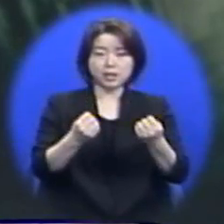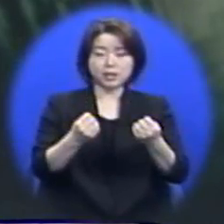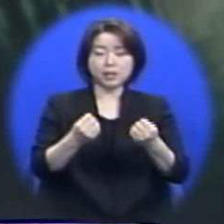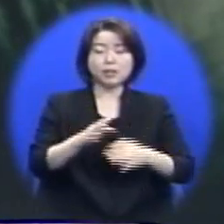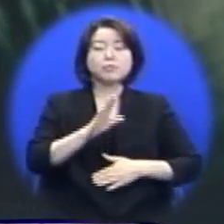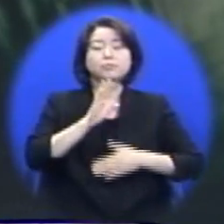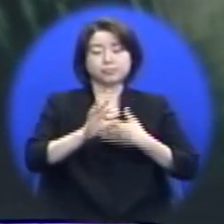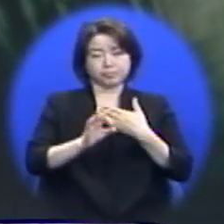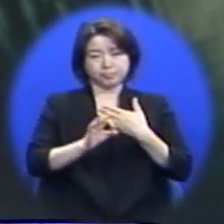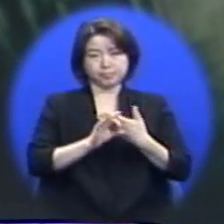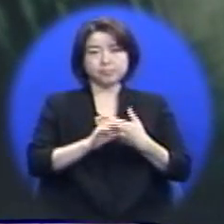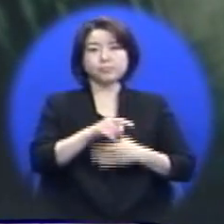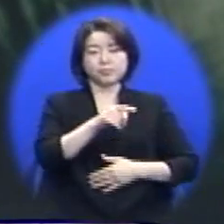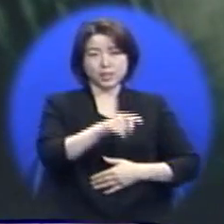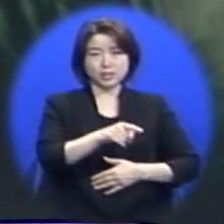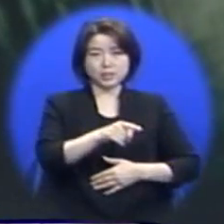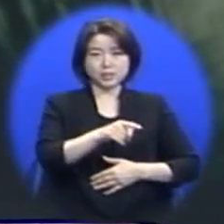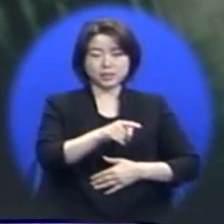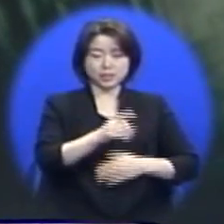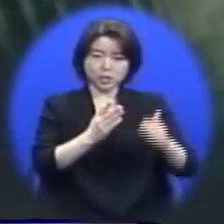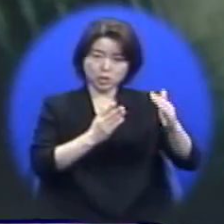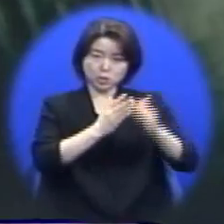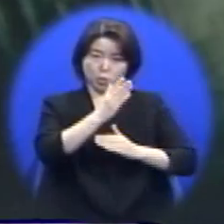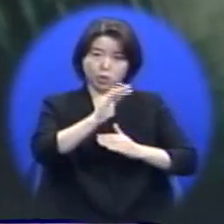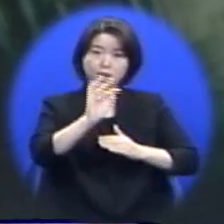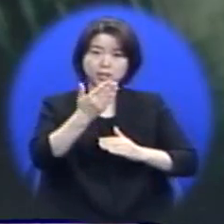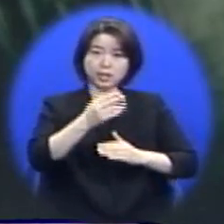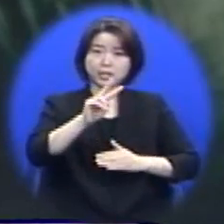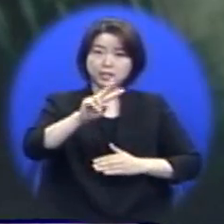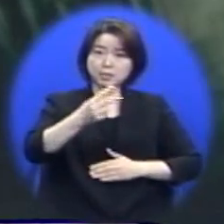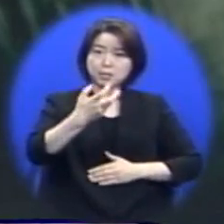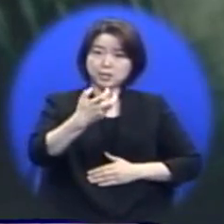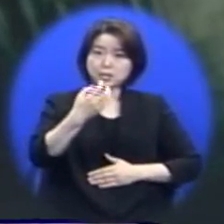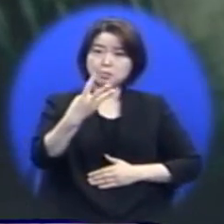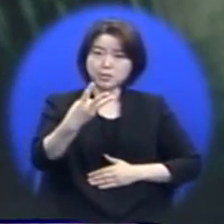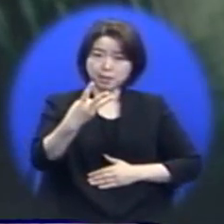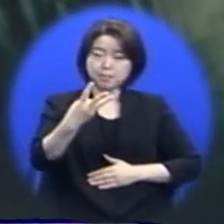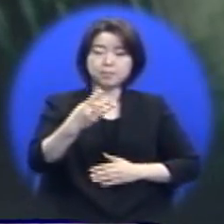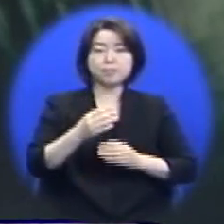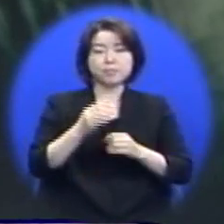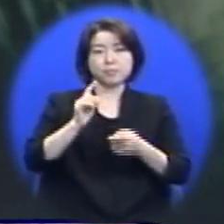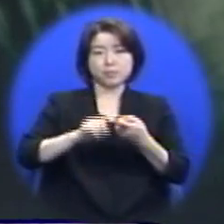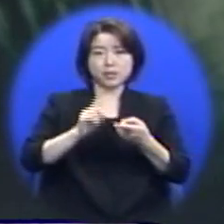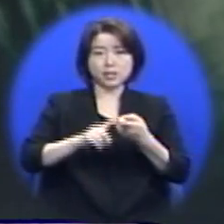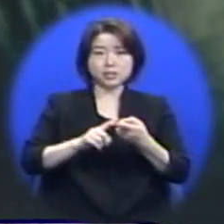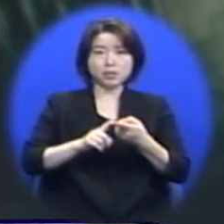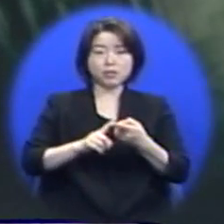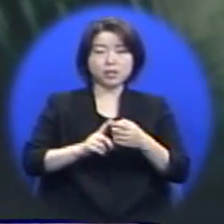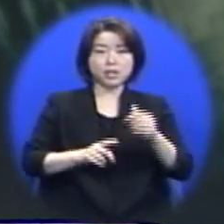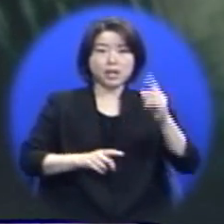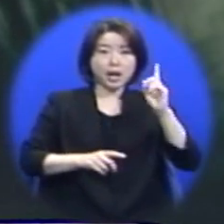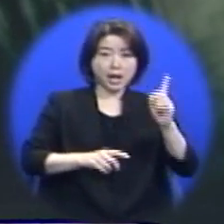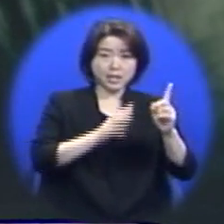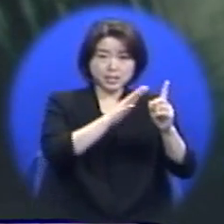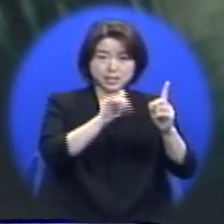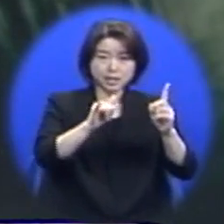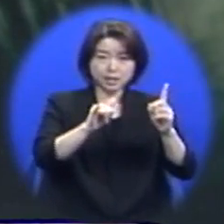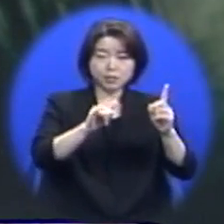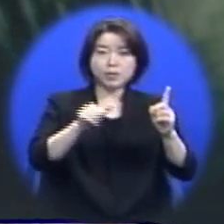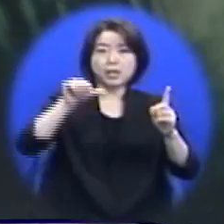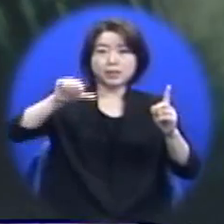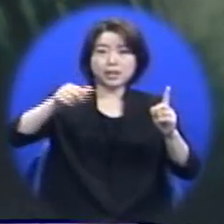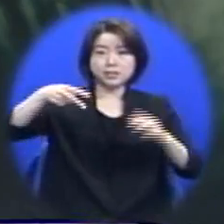그러면 그 초과가 된 사람 한 사람에 다섯 세겔씩을